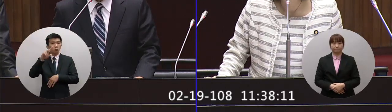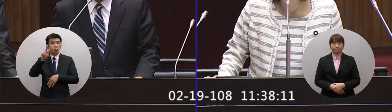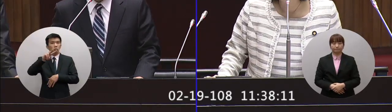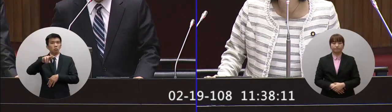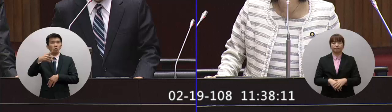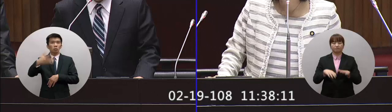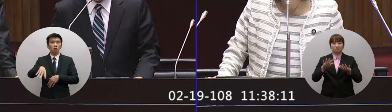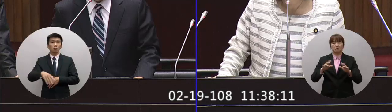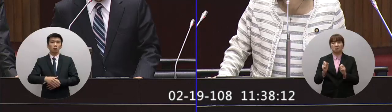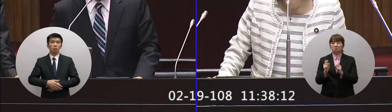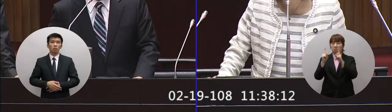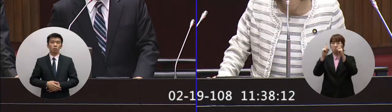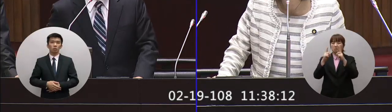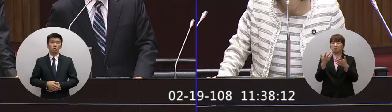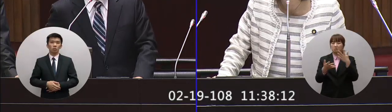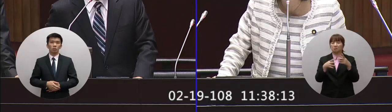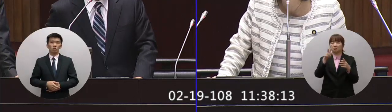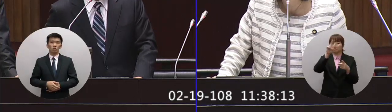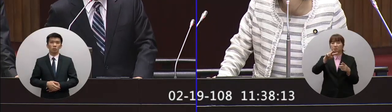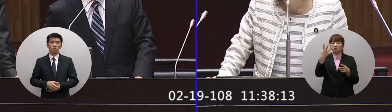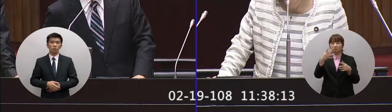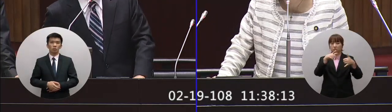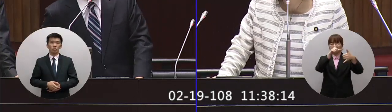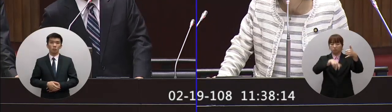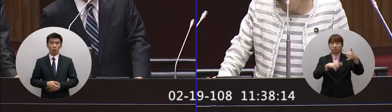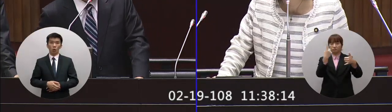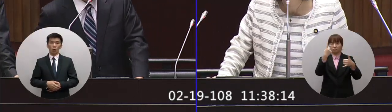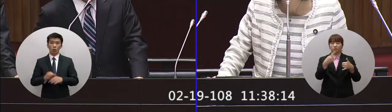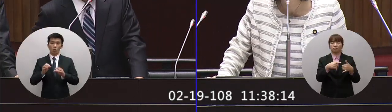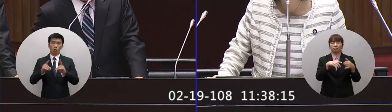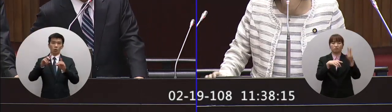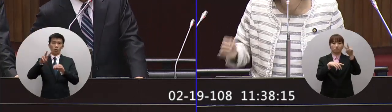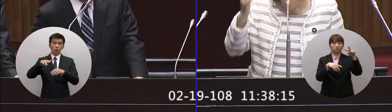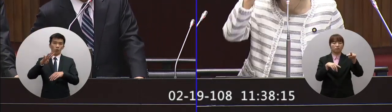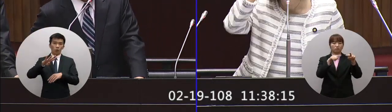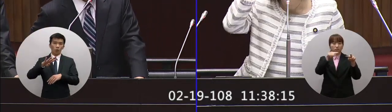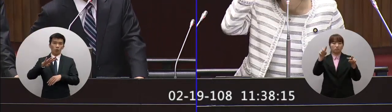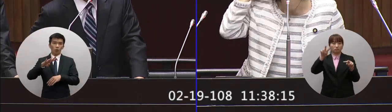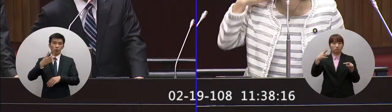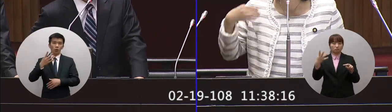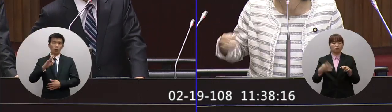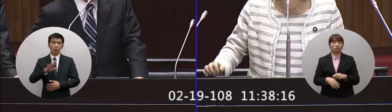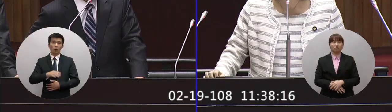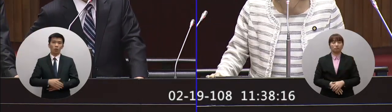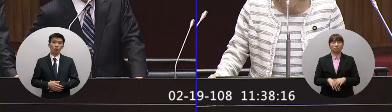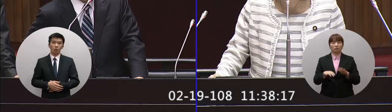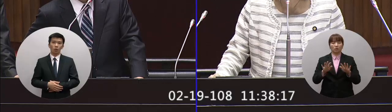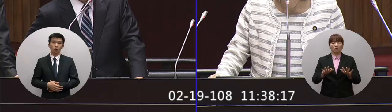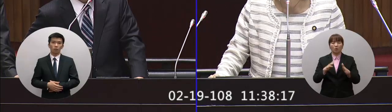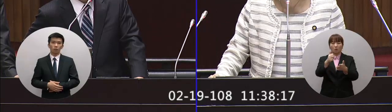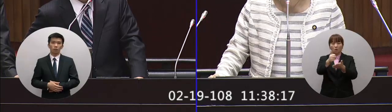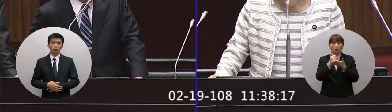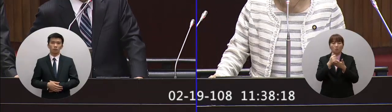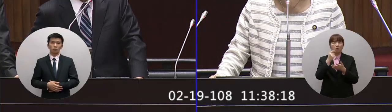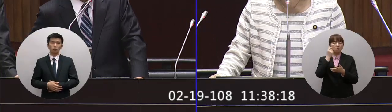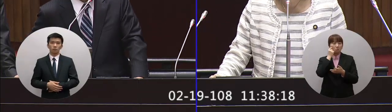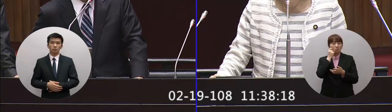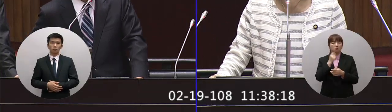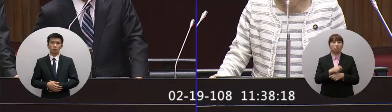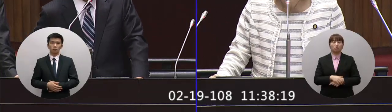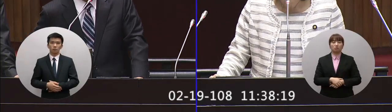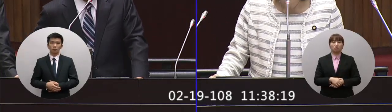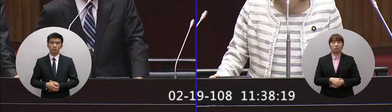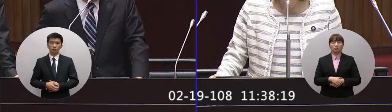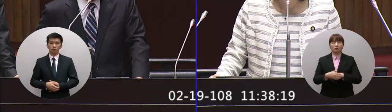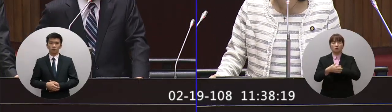哦，行情涨了嘞，要到2400了。 哦，2000到2400。 哦，因为现在行情越来越不容易请得到这